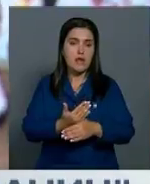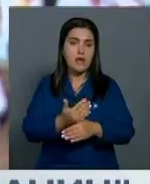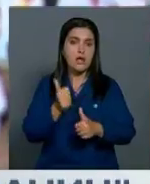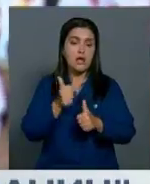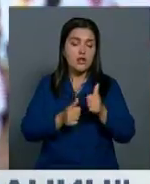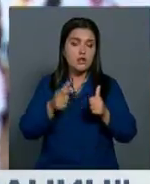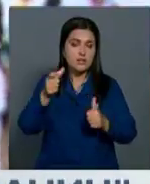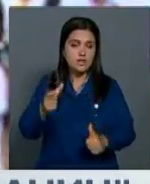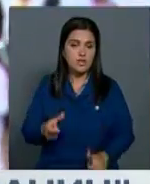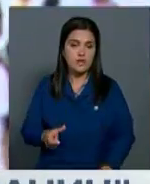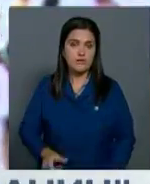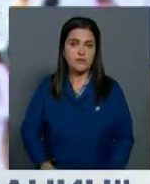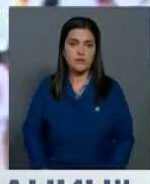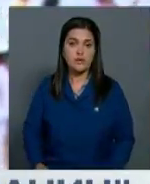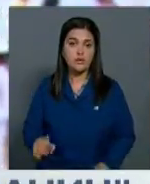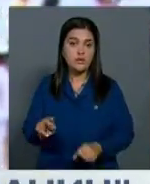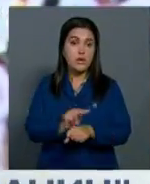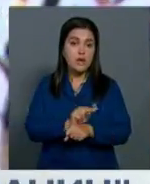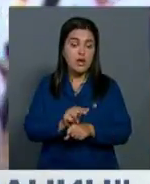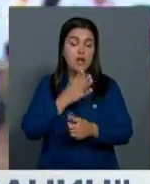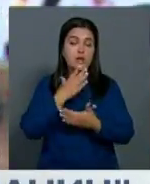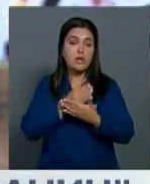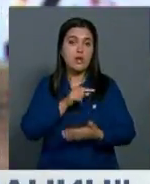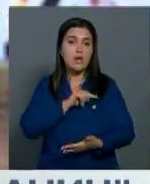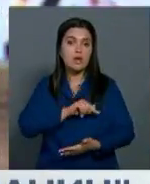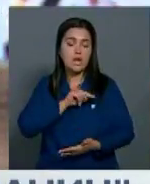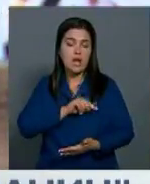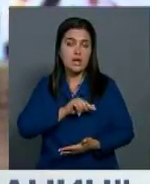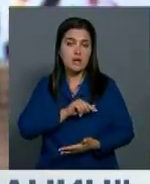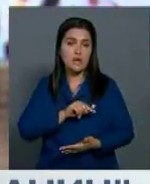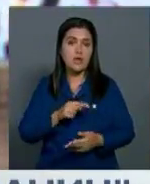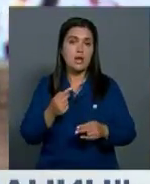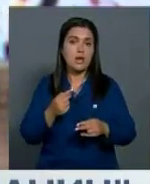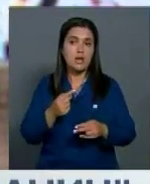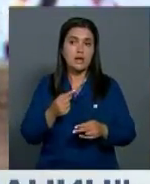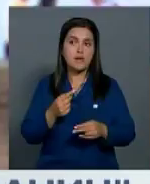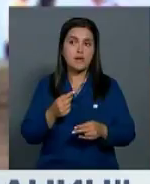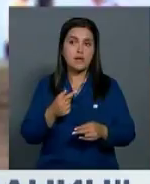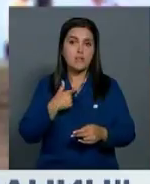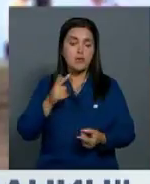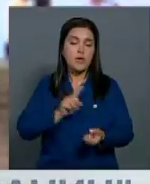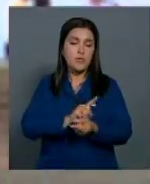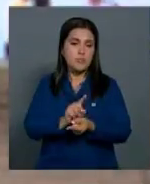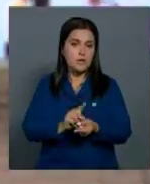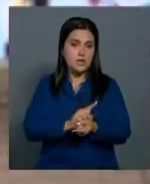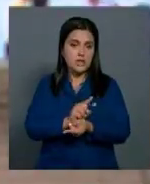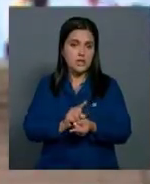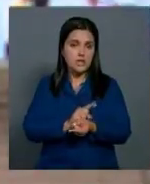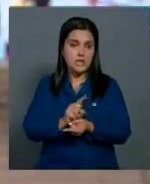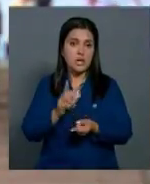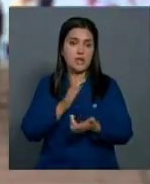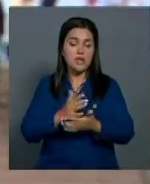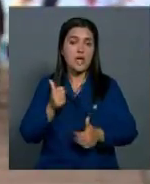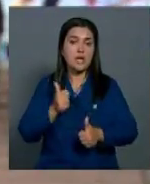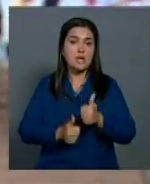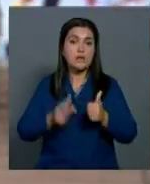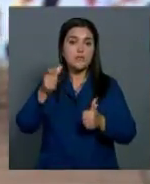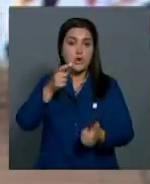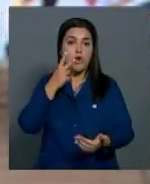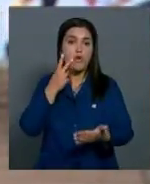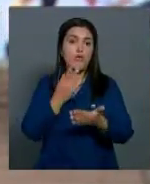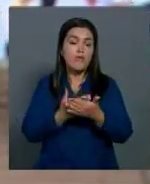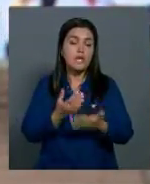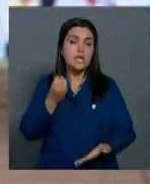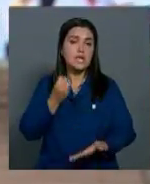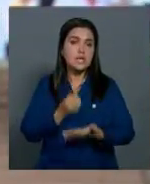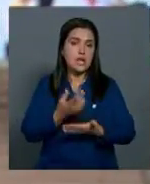человеку. Вот это и есть модернизация нашего сознания. Вот это и есть тот момент, когда мы меняемся, когда мы в каждом человеке видим